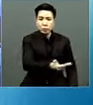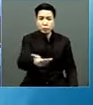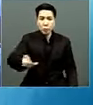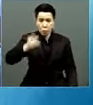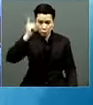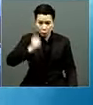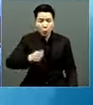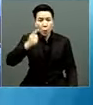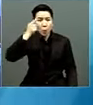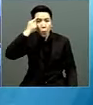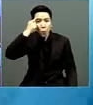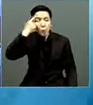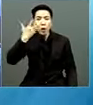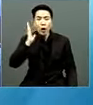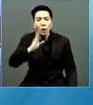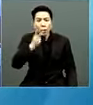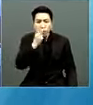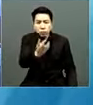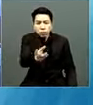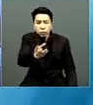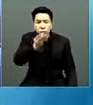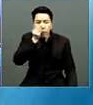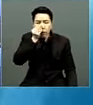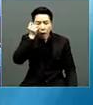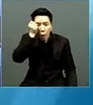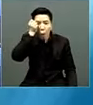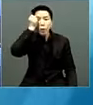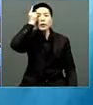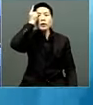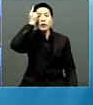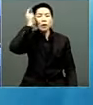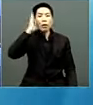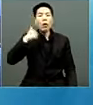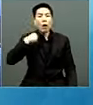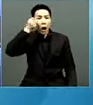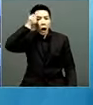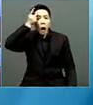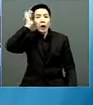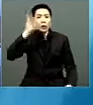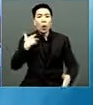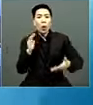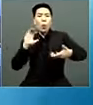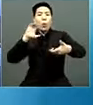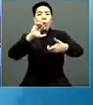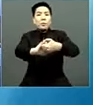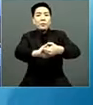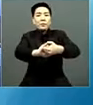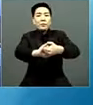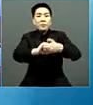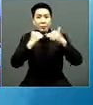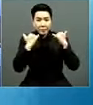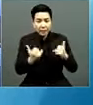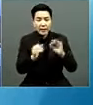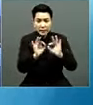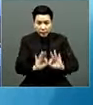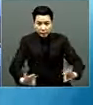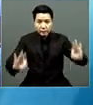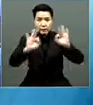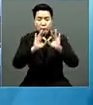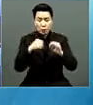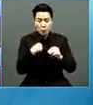ทำให้ประชาชนส่วนใหญ่มีความเข้าใจในสถานการณ์แล้วก็ให้ความร่วมมือกับภาครัฐซึ่งเป็นหัวใจสำคัญเลยในการที่จะส่งเสริม